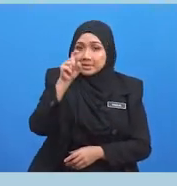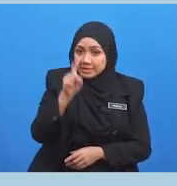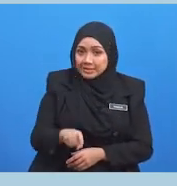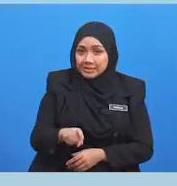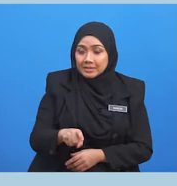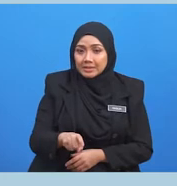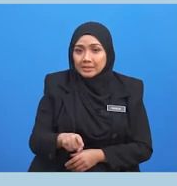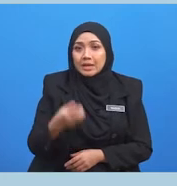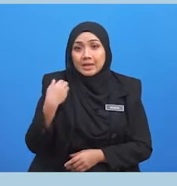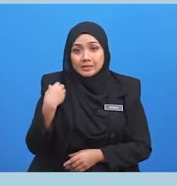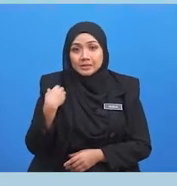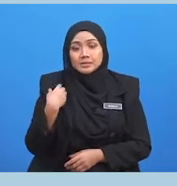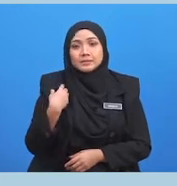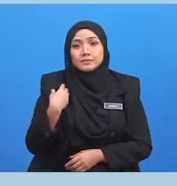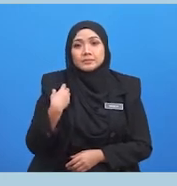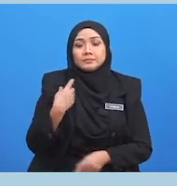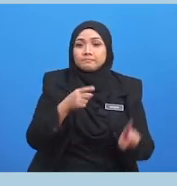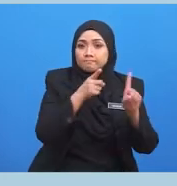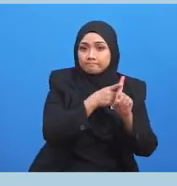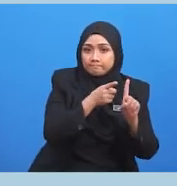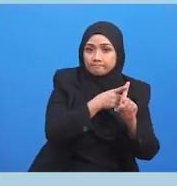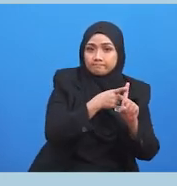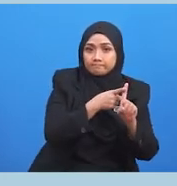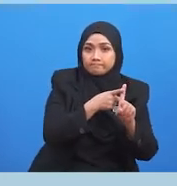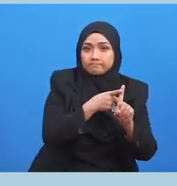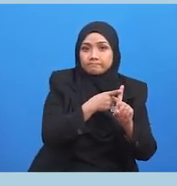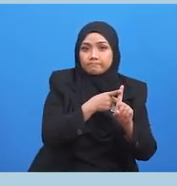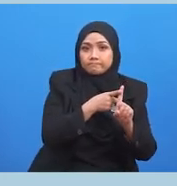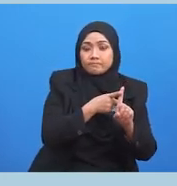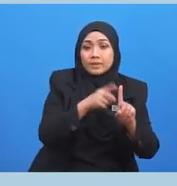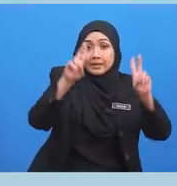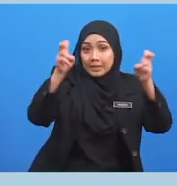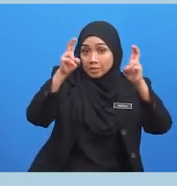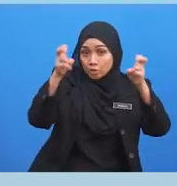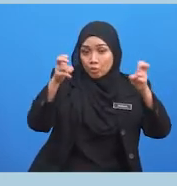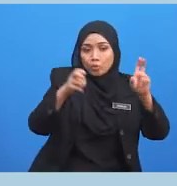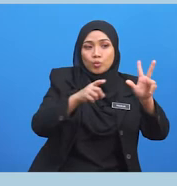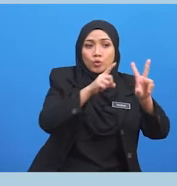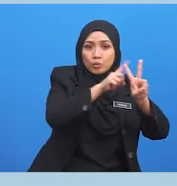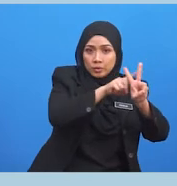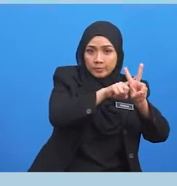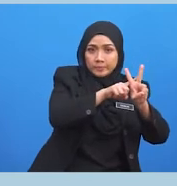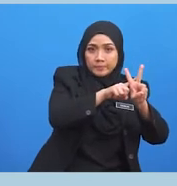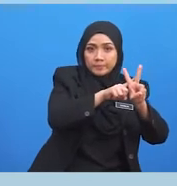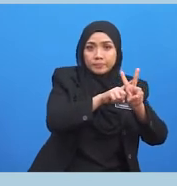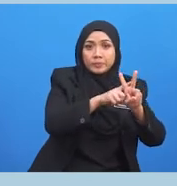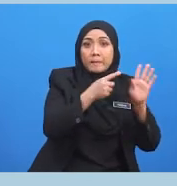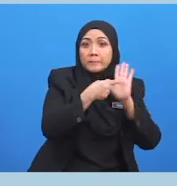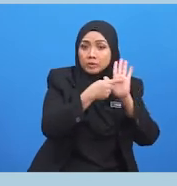berikut perlu ada, iaitu pertama, tajuk;